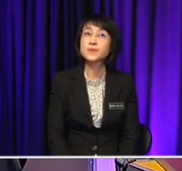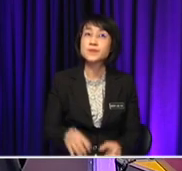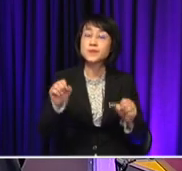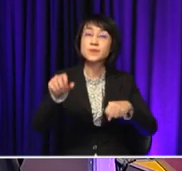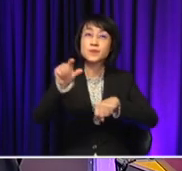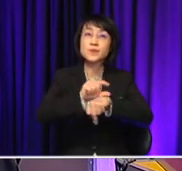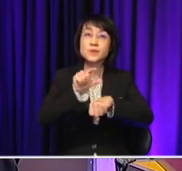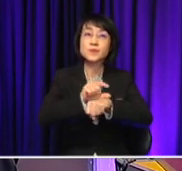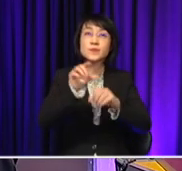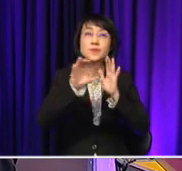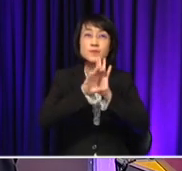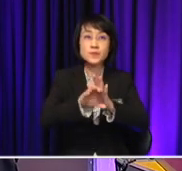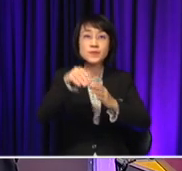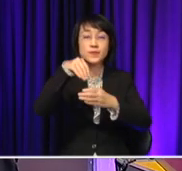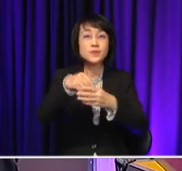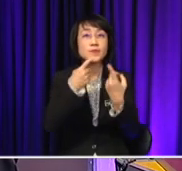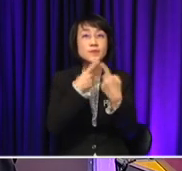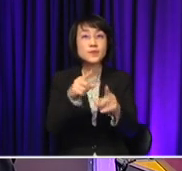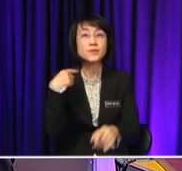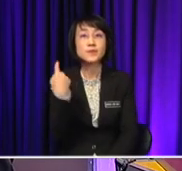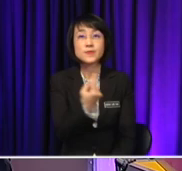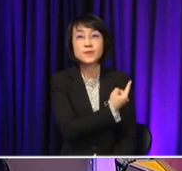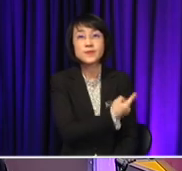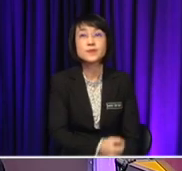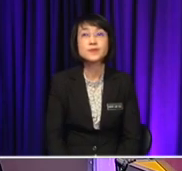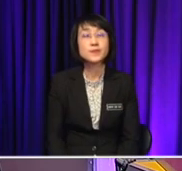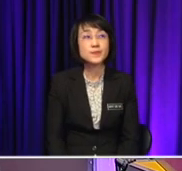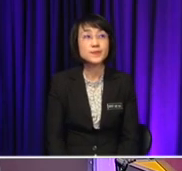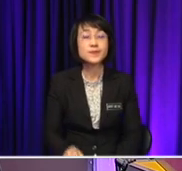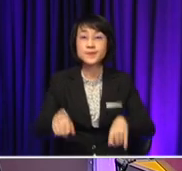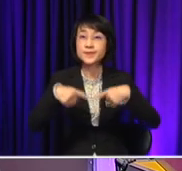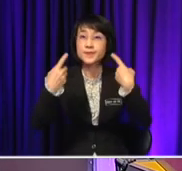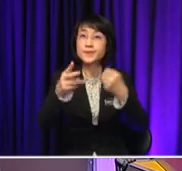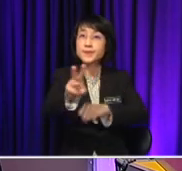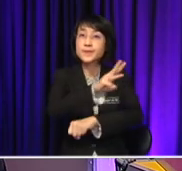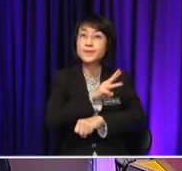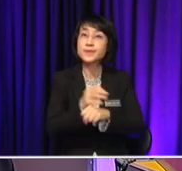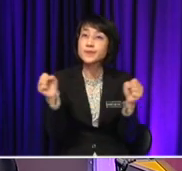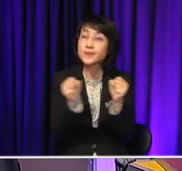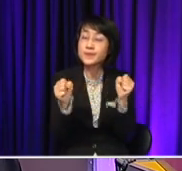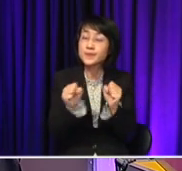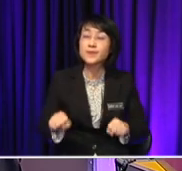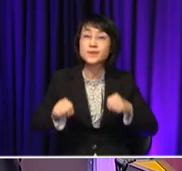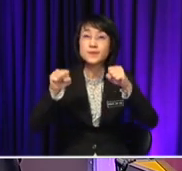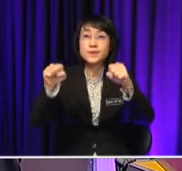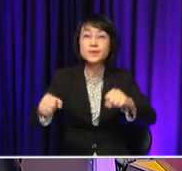oke itu adalah khatulistiwa kita merantau ke kawasan sejuk sebenarnya